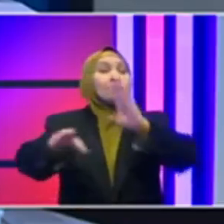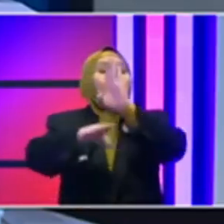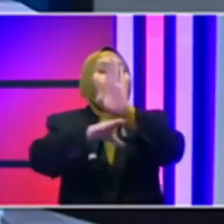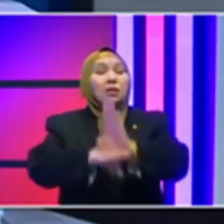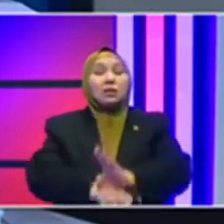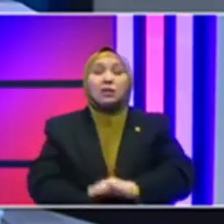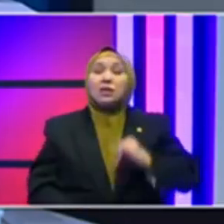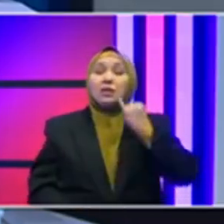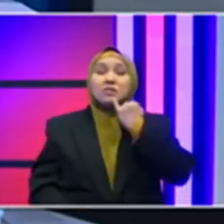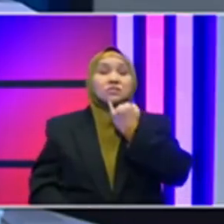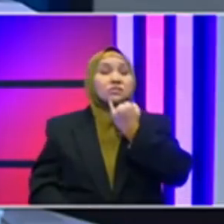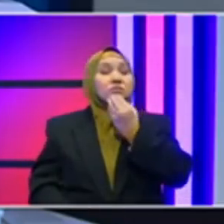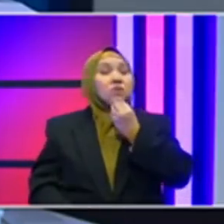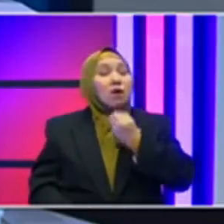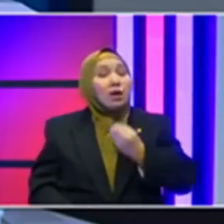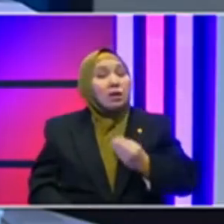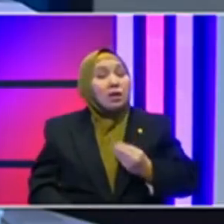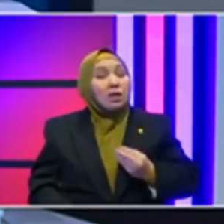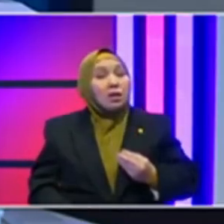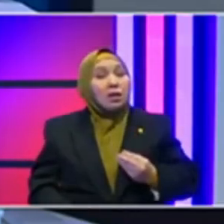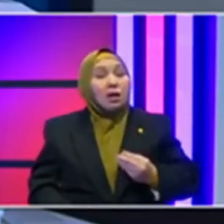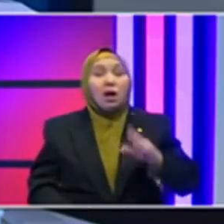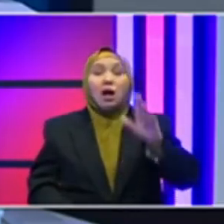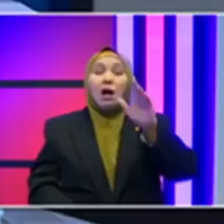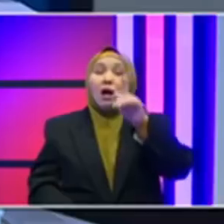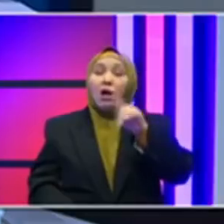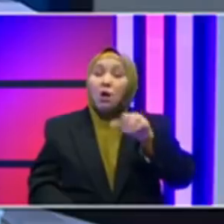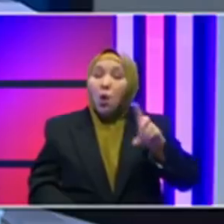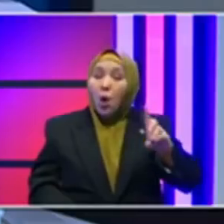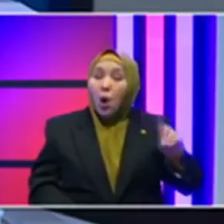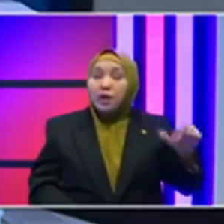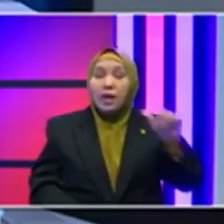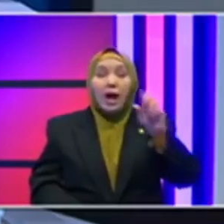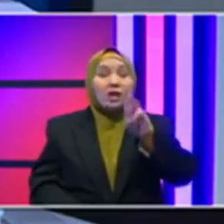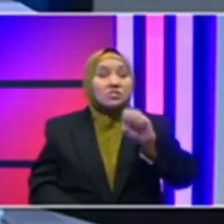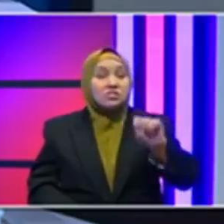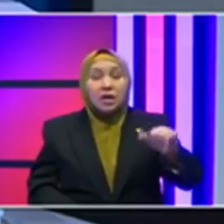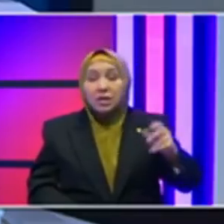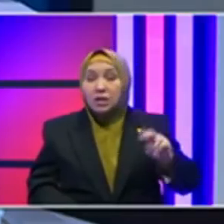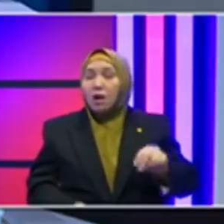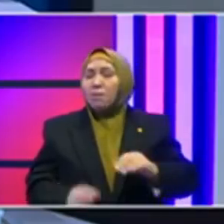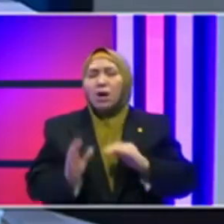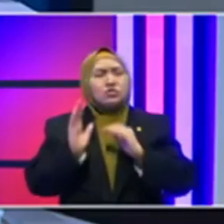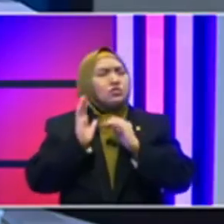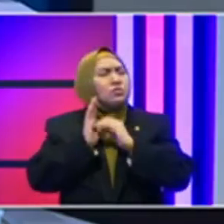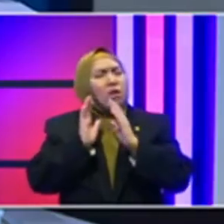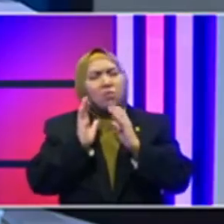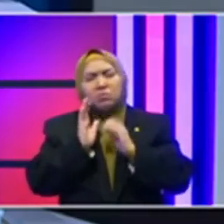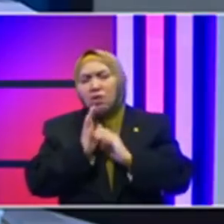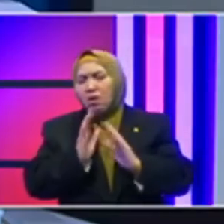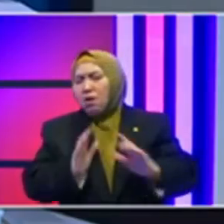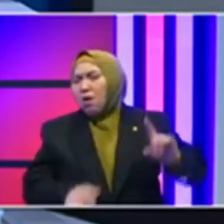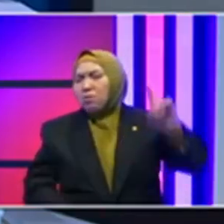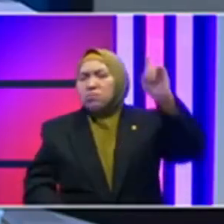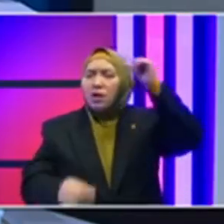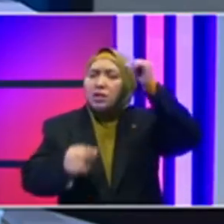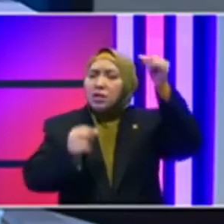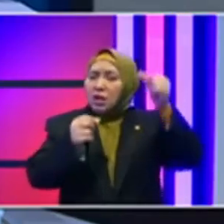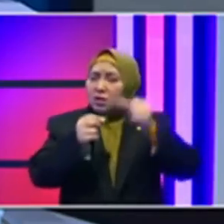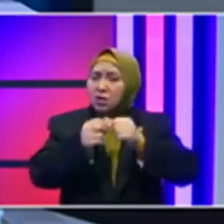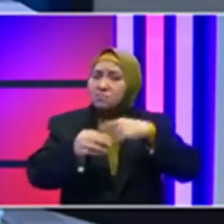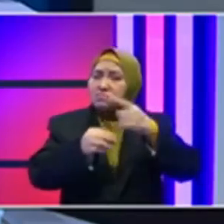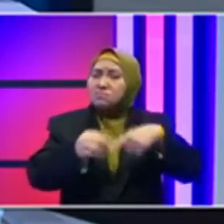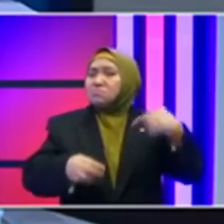wahai Bani Israil jainakum Masya Allah Allah Subhanahu Wa Ta'ala Ingatkan tentang